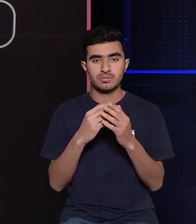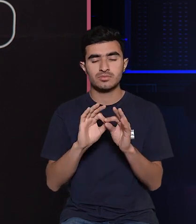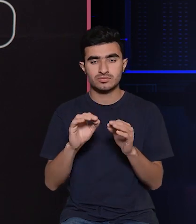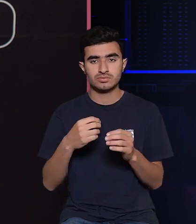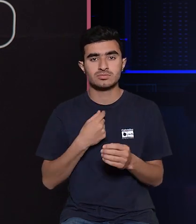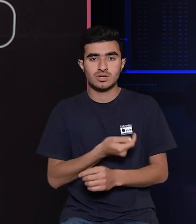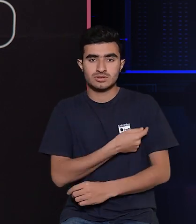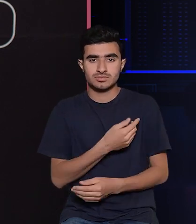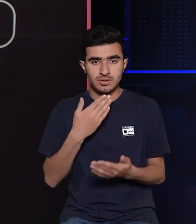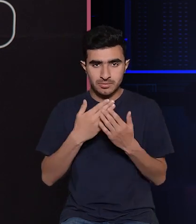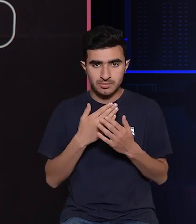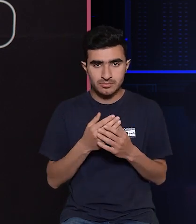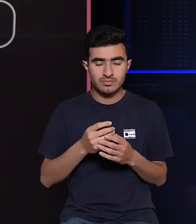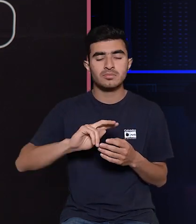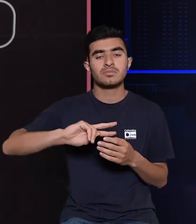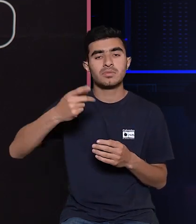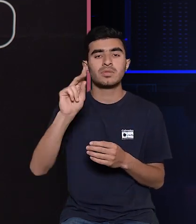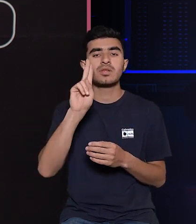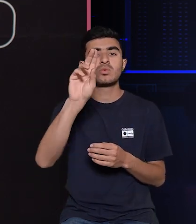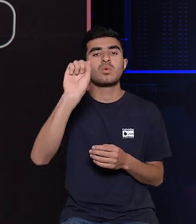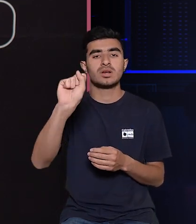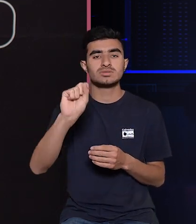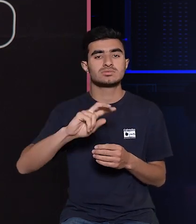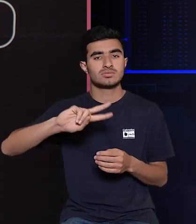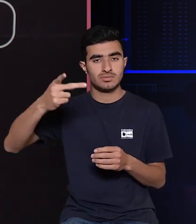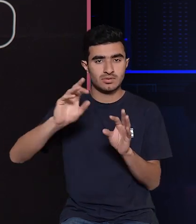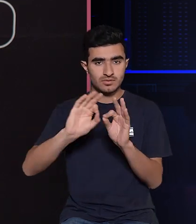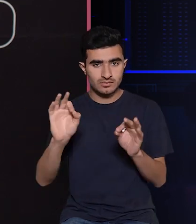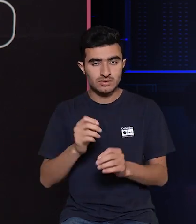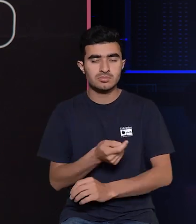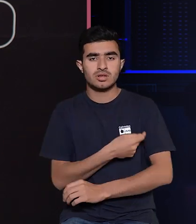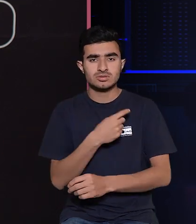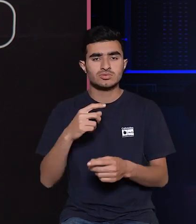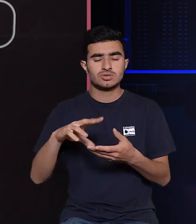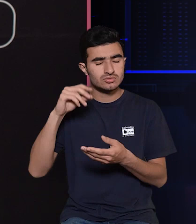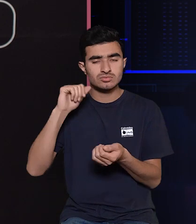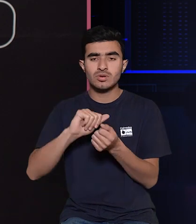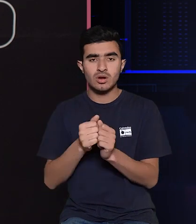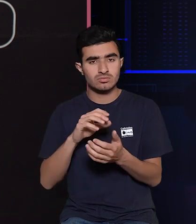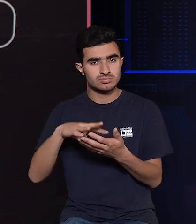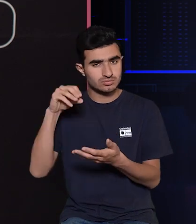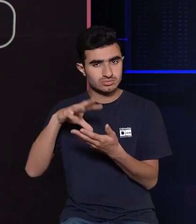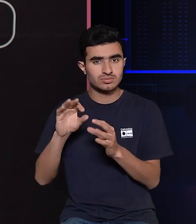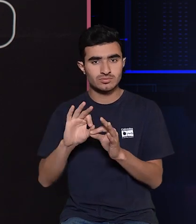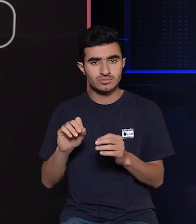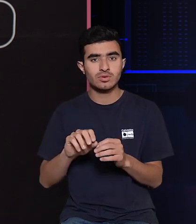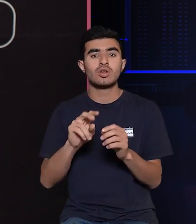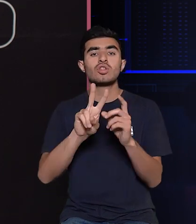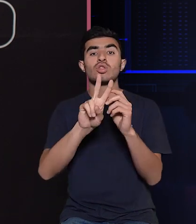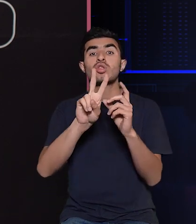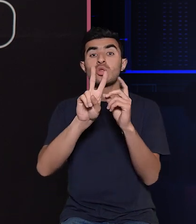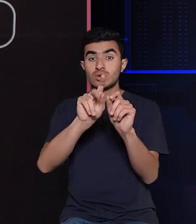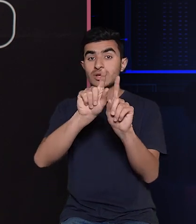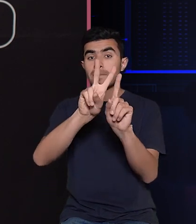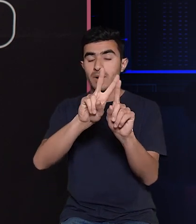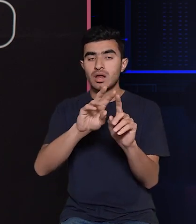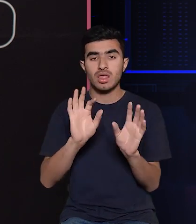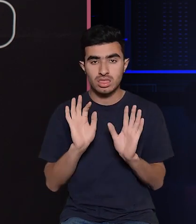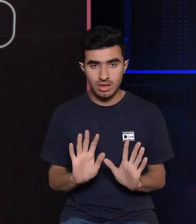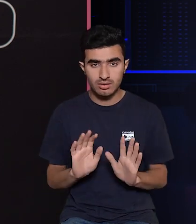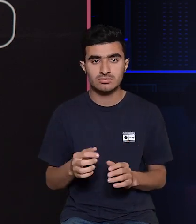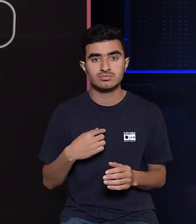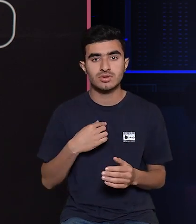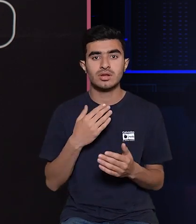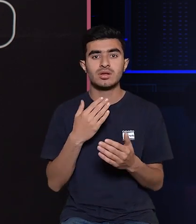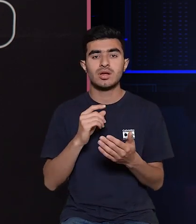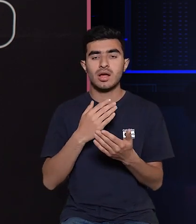में रेजिडेंसी की, and 2012 तक मैं कहानी, किताबें सब कुछ भूल गया. I was just doing medicine. Then in 2012 I